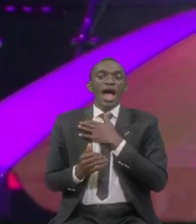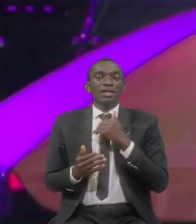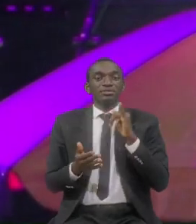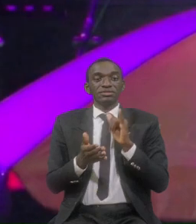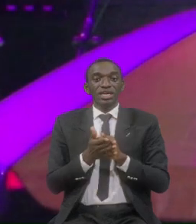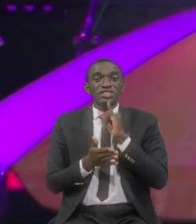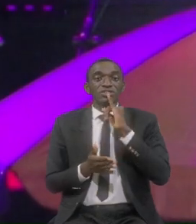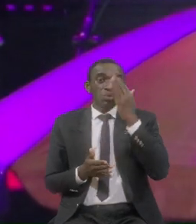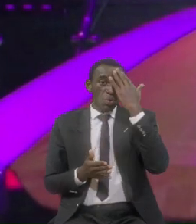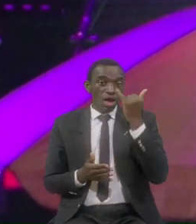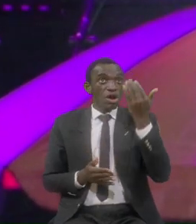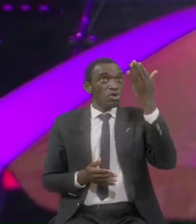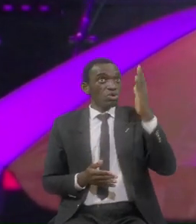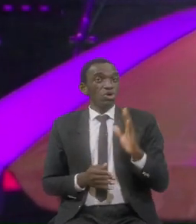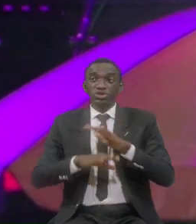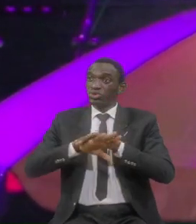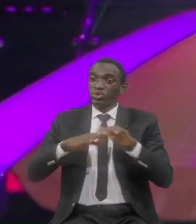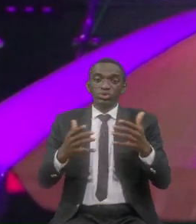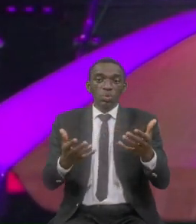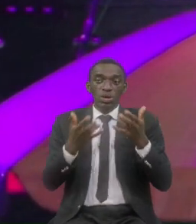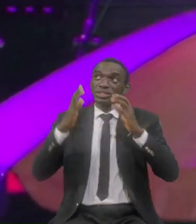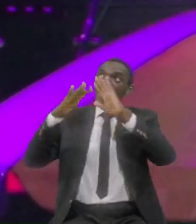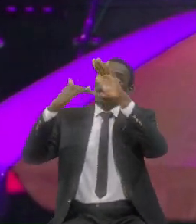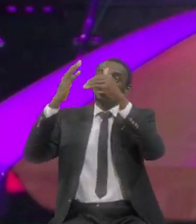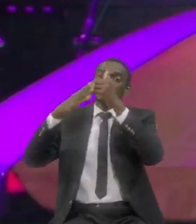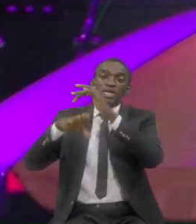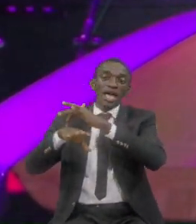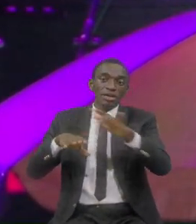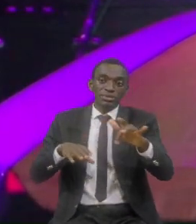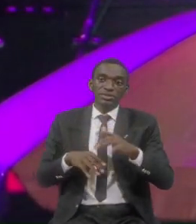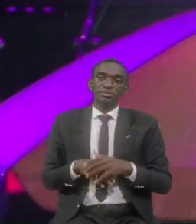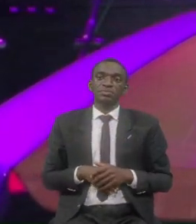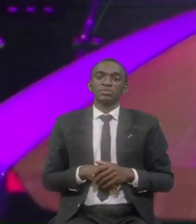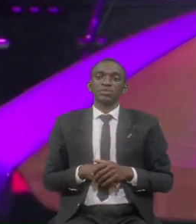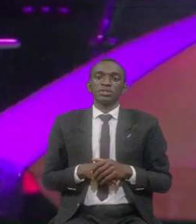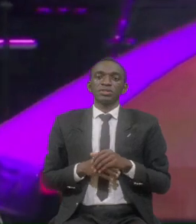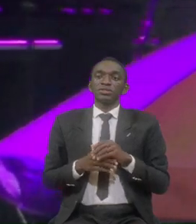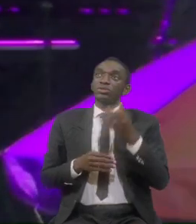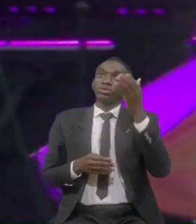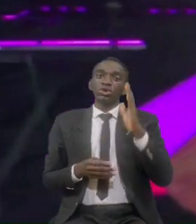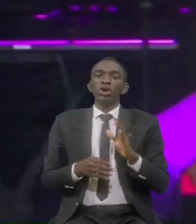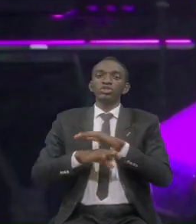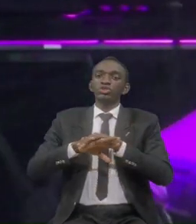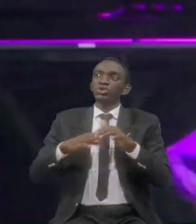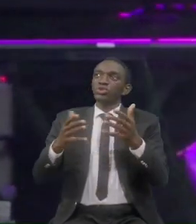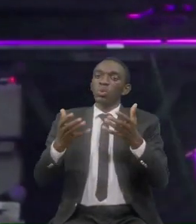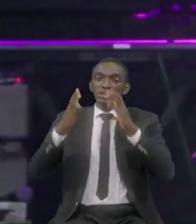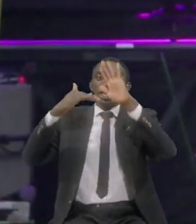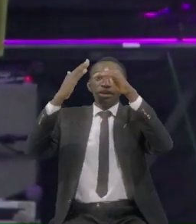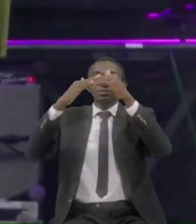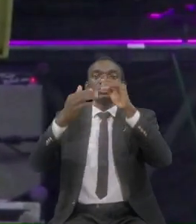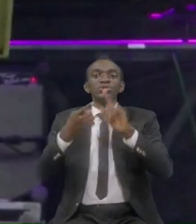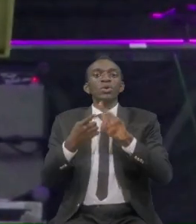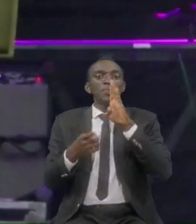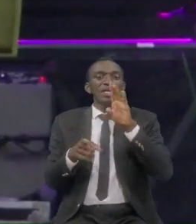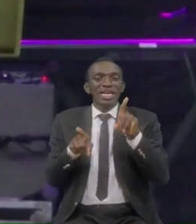to be empty. Pero dili gusto ang Dios nga ang langit walay sulod. He didn't want heaven to be like the ark of Noah.